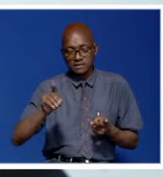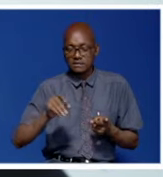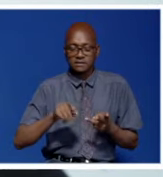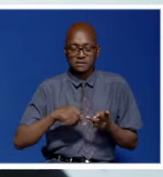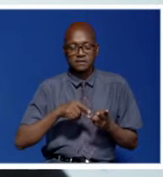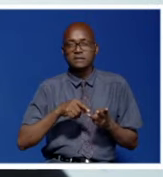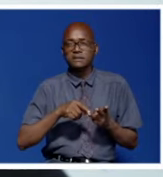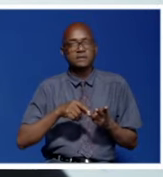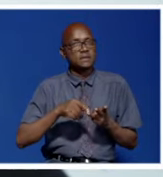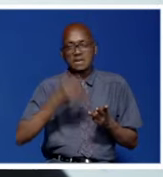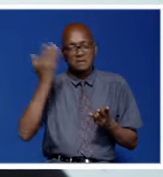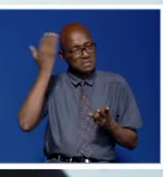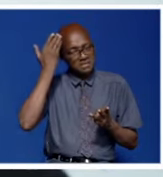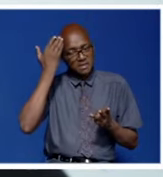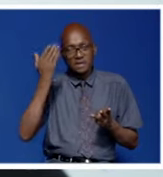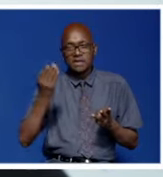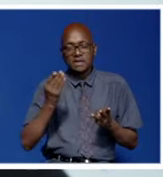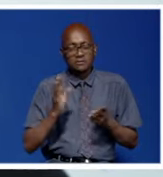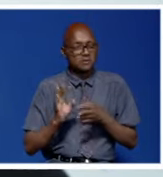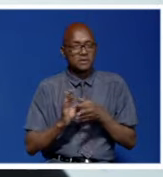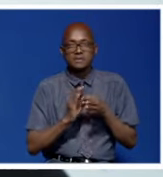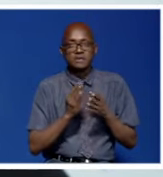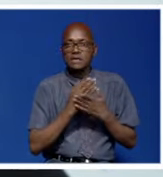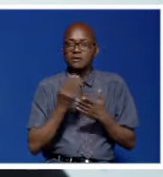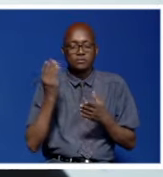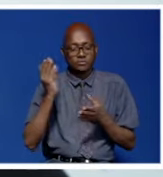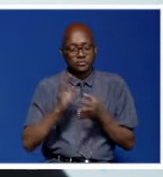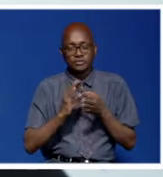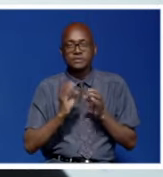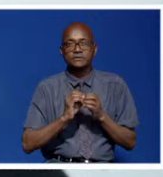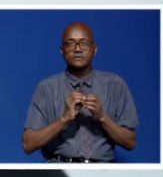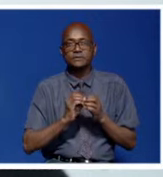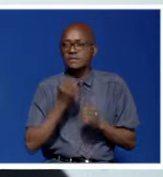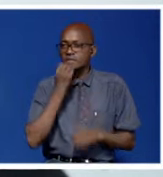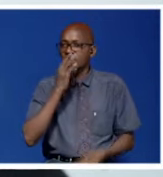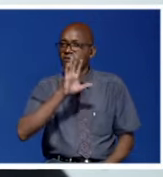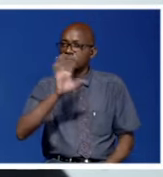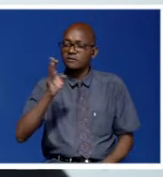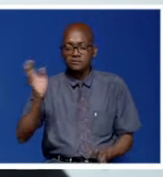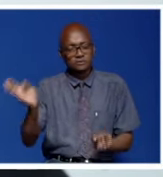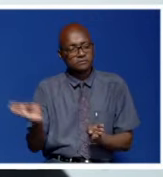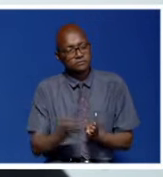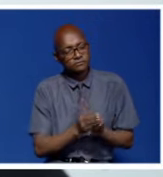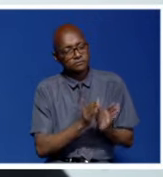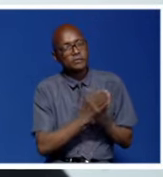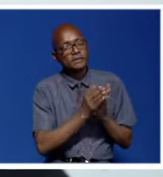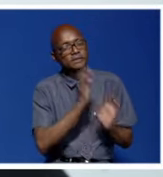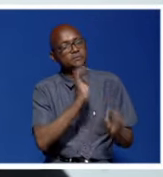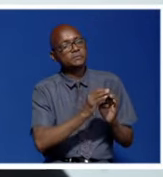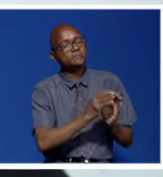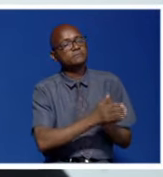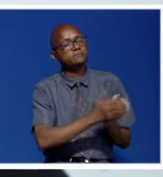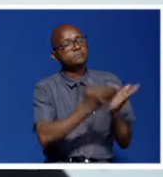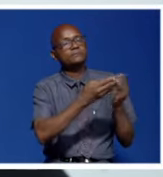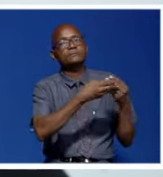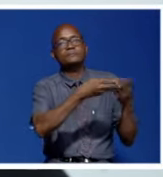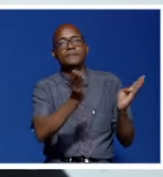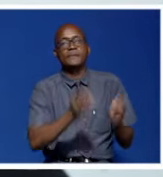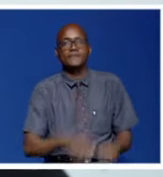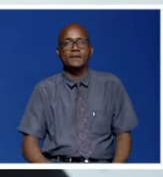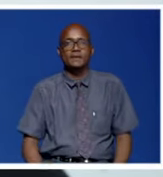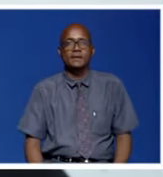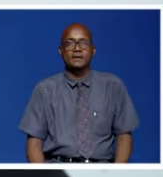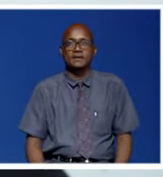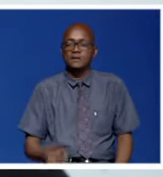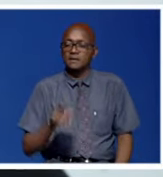haushiriki. Wanachukua taarifa zako na kuziandika kwenye magazeti. Kwa hiyo sasa kama wanazichukua wewe bila kuwapa na una hiari ya